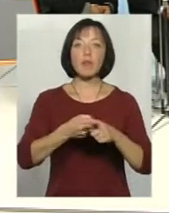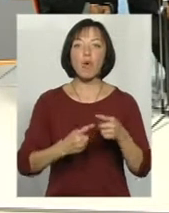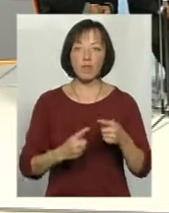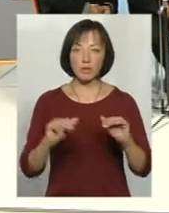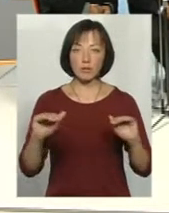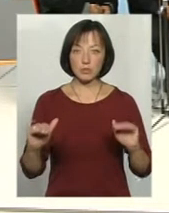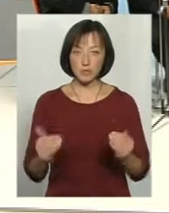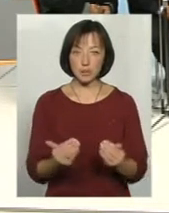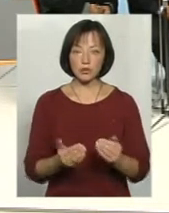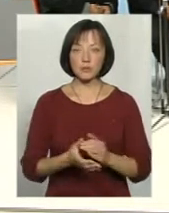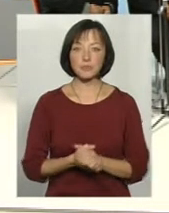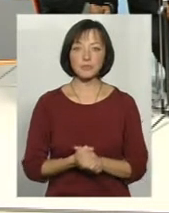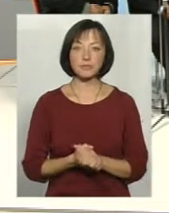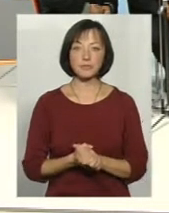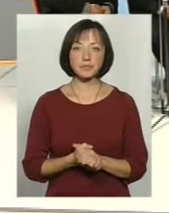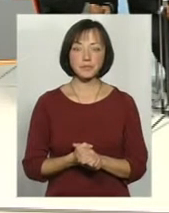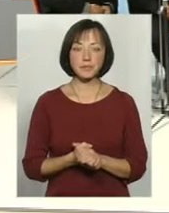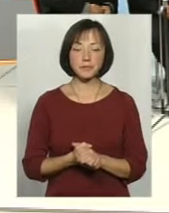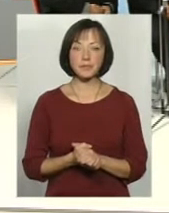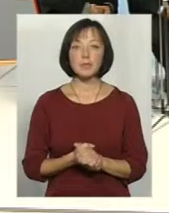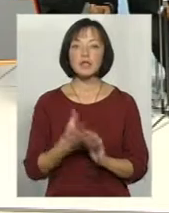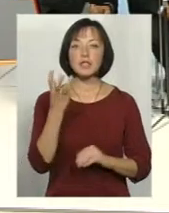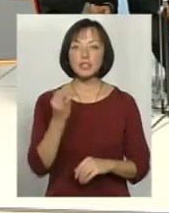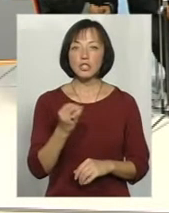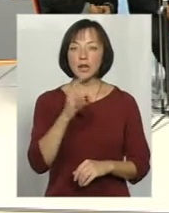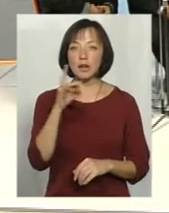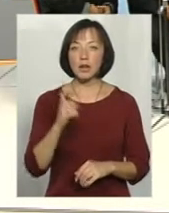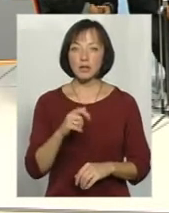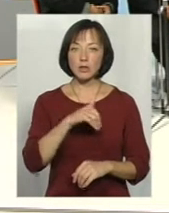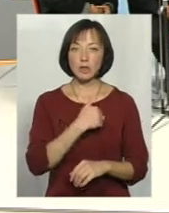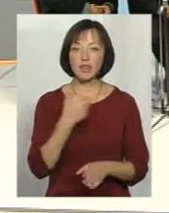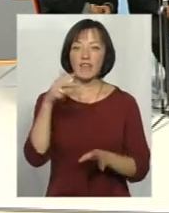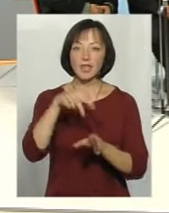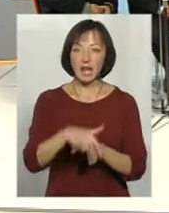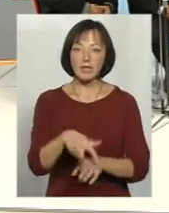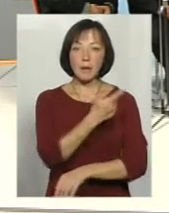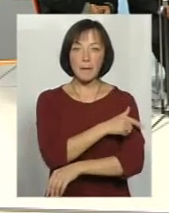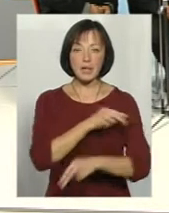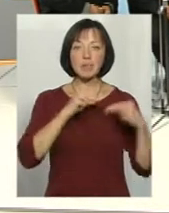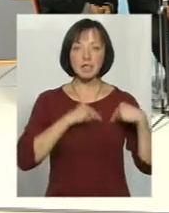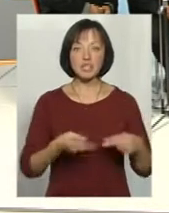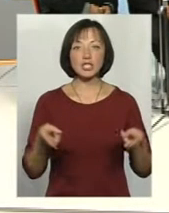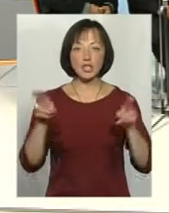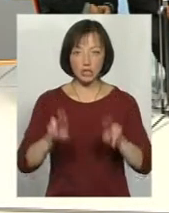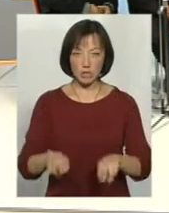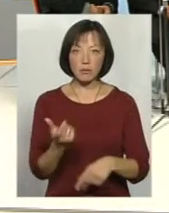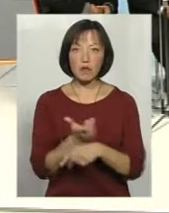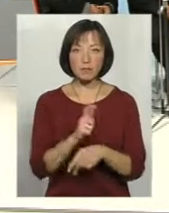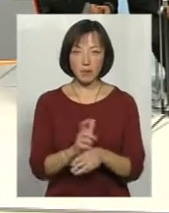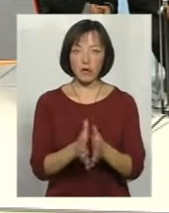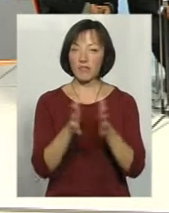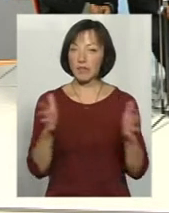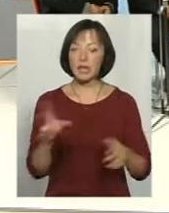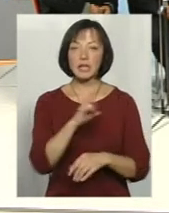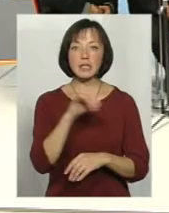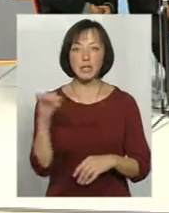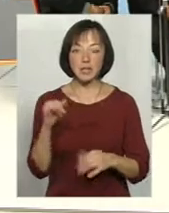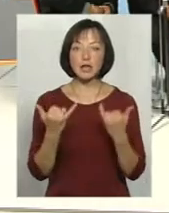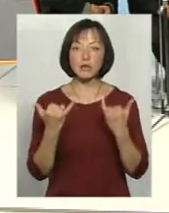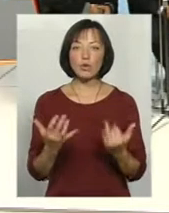чи вони суттєво скорочені? На половину до того, що було. Ну, і ще раз хочу сказати. Тобто навантаження на медпрацівника так і залишилося максимально великим? Ні.